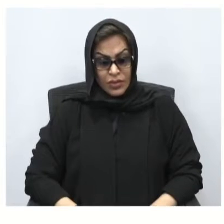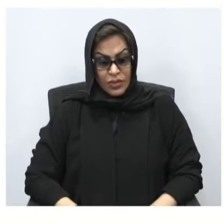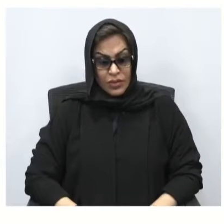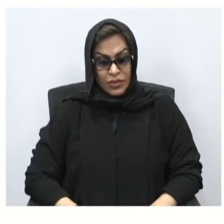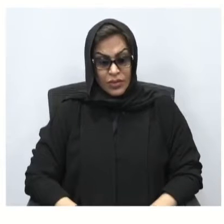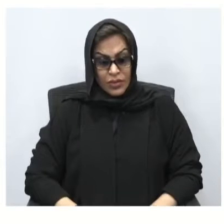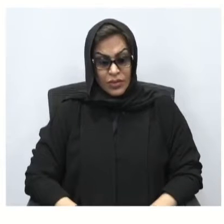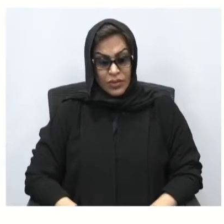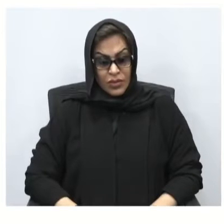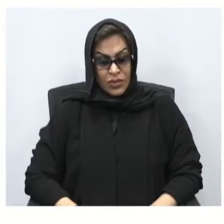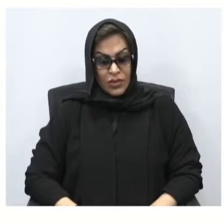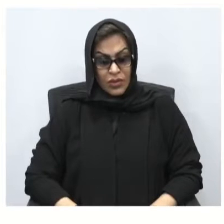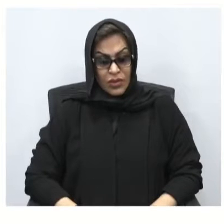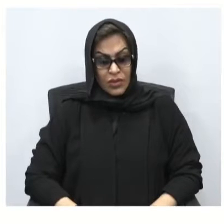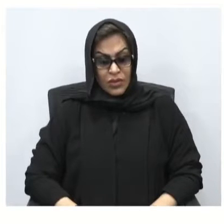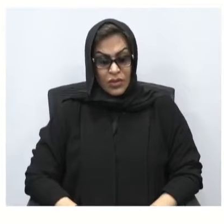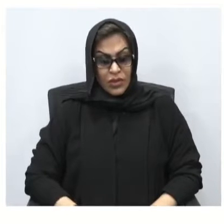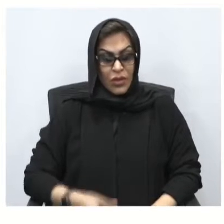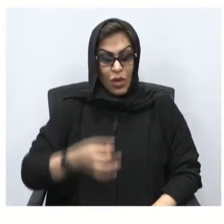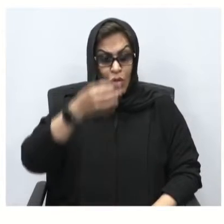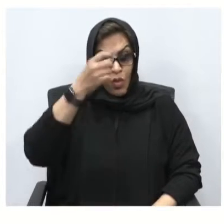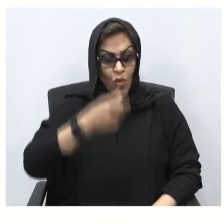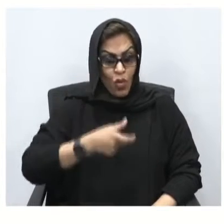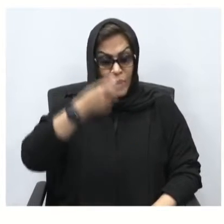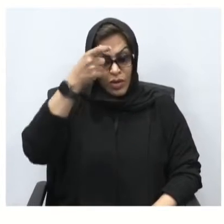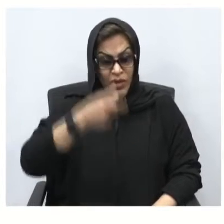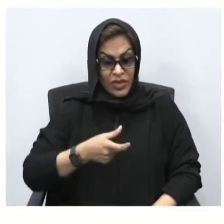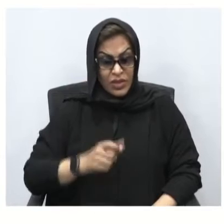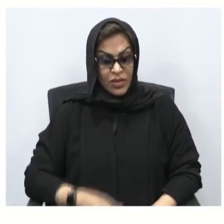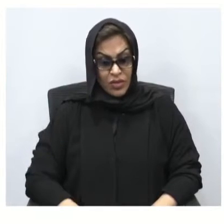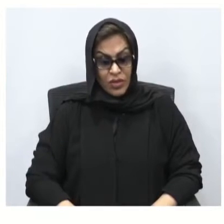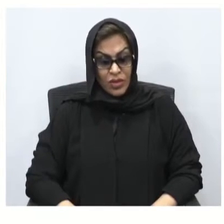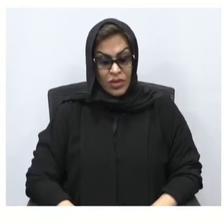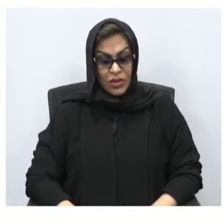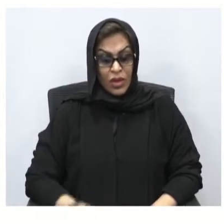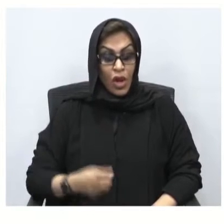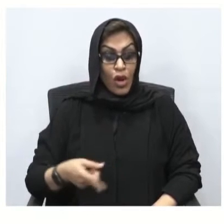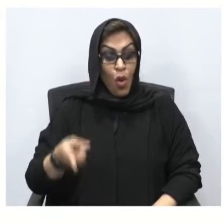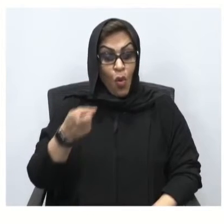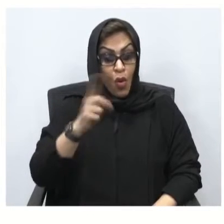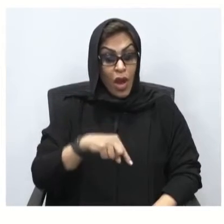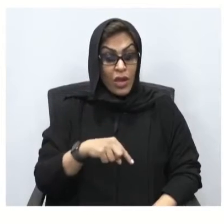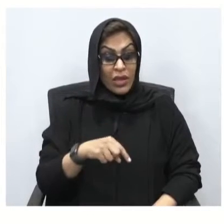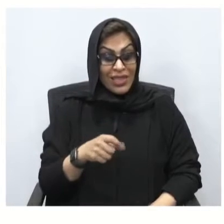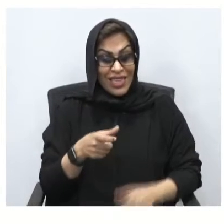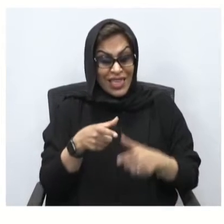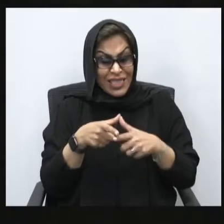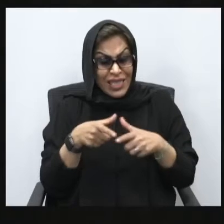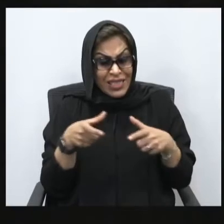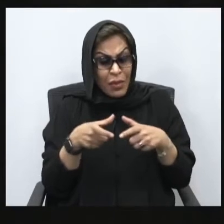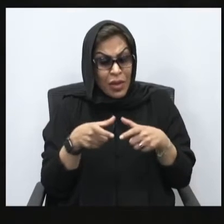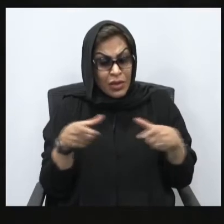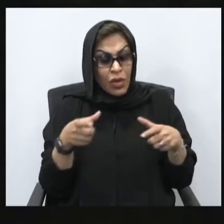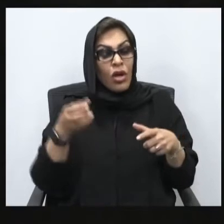عشانه انبوب كرتوني دائري محكم ما في زياده لو كان يزيد او يتمدد